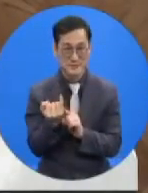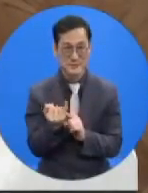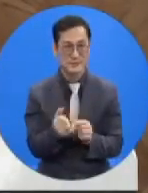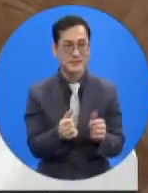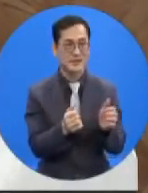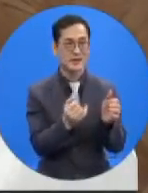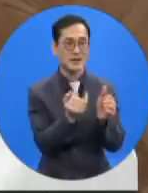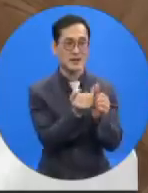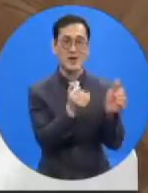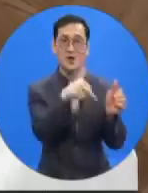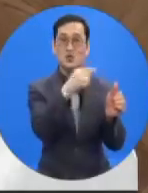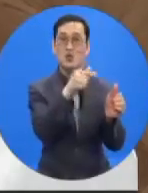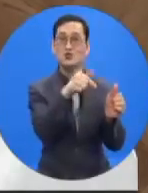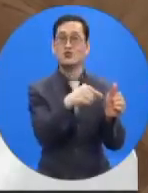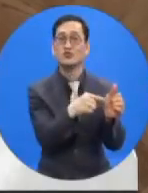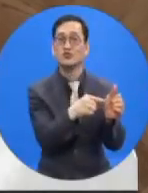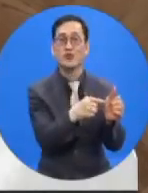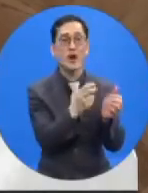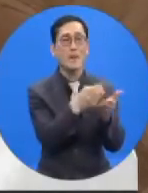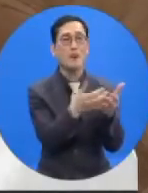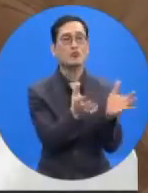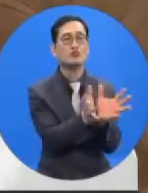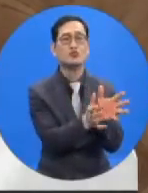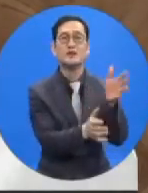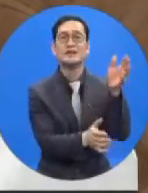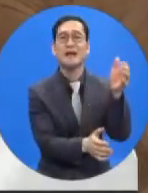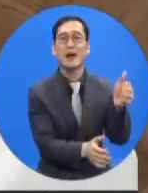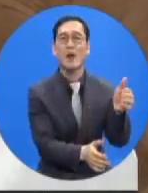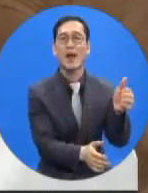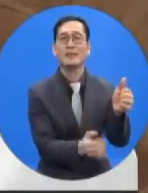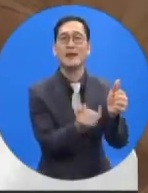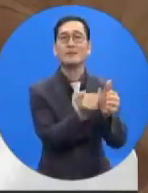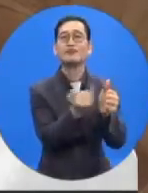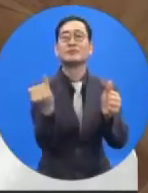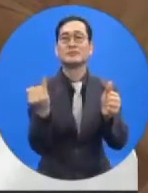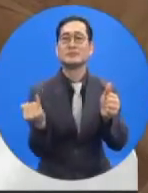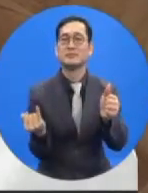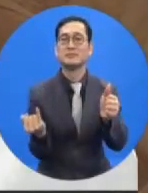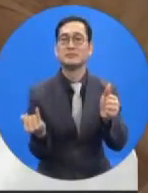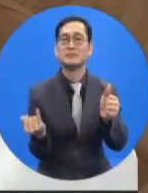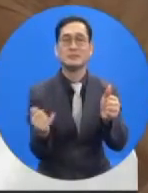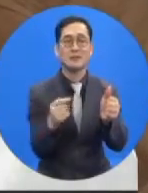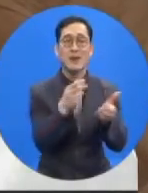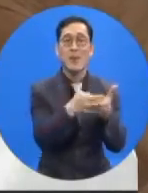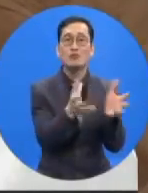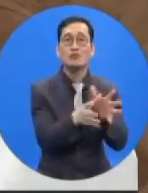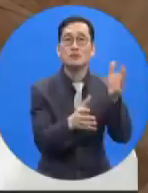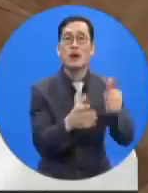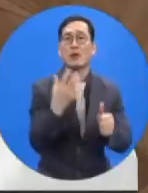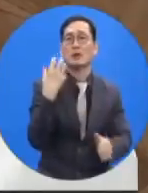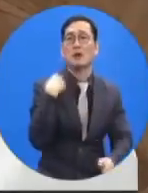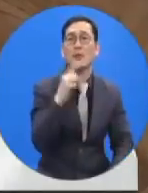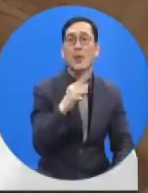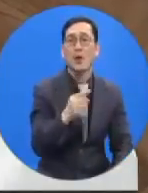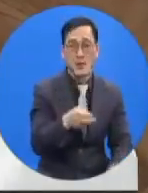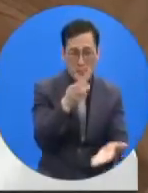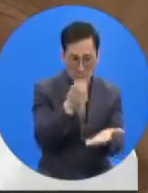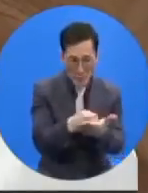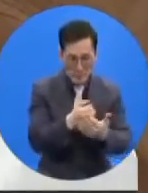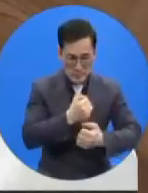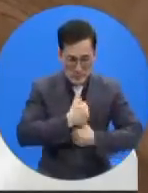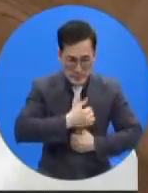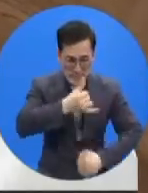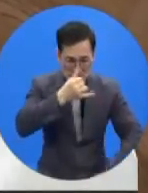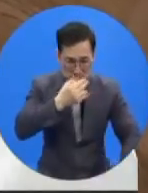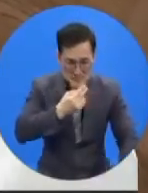데죠? 법을 지키는지 안 지키는지 감시하고 법이 제대로 지켜갈 수 있도록 대한민국의 기본 질서를 세우는 법에 관한